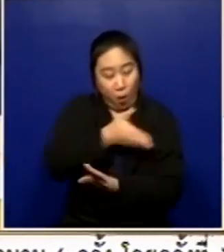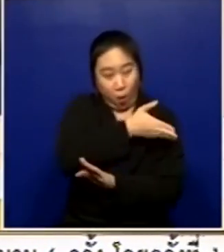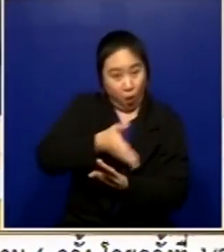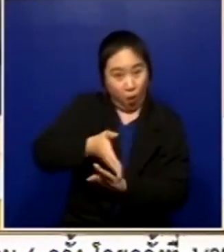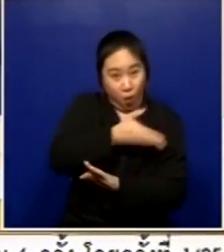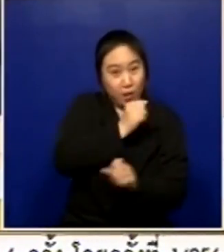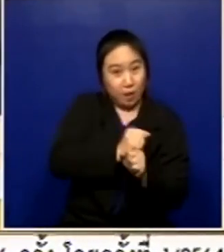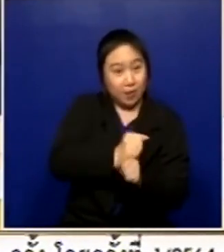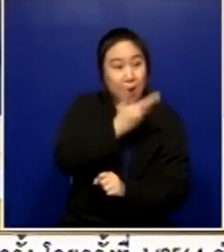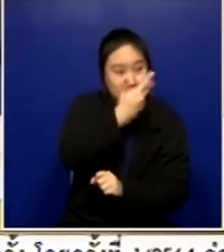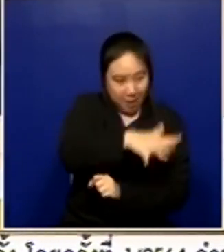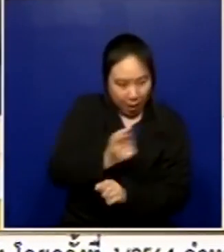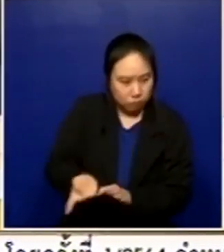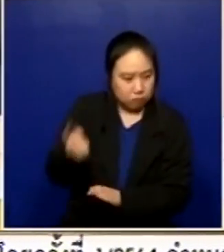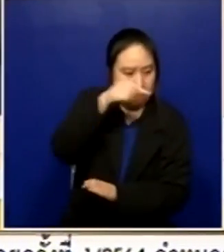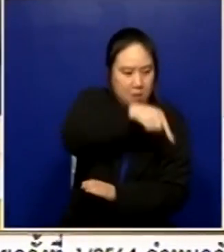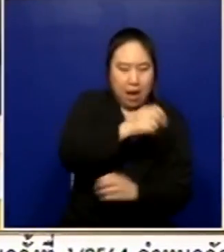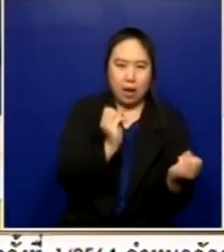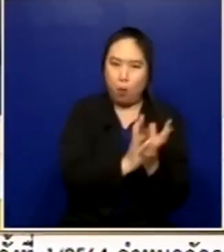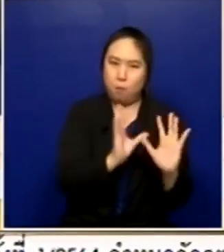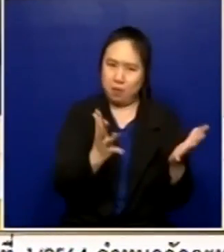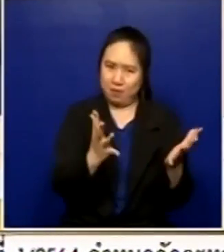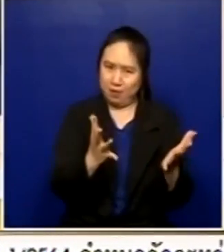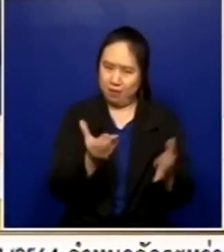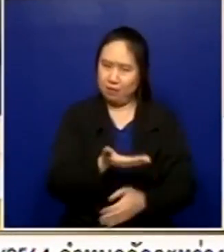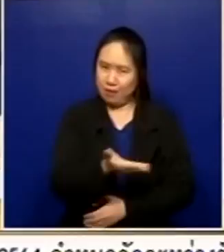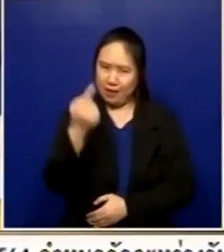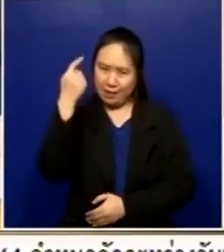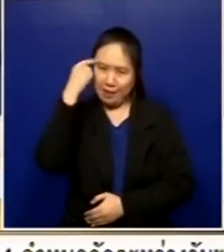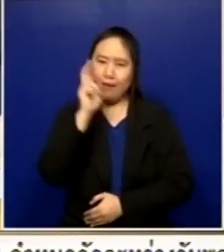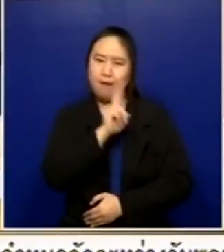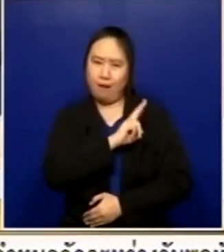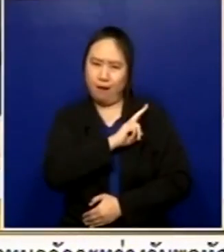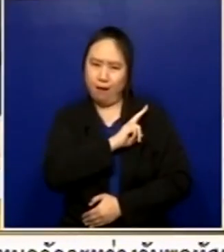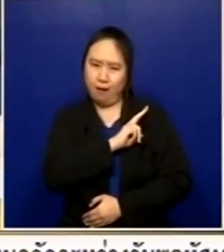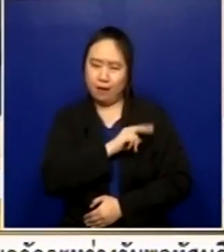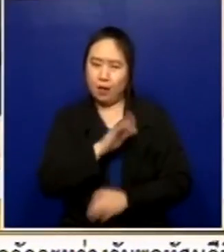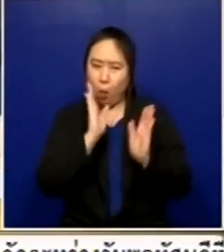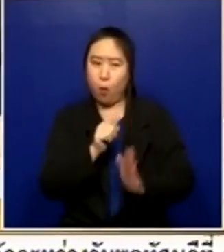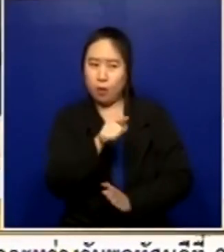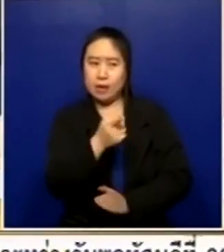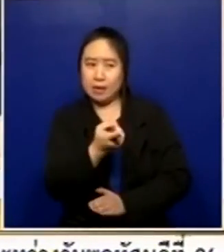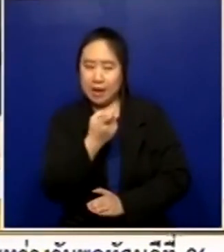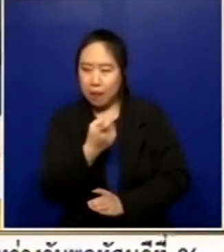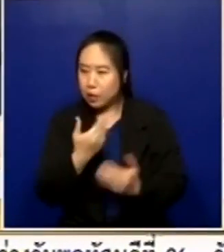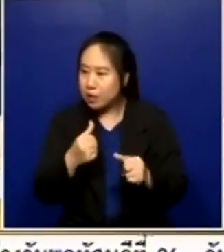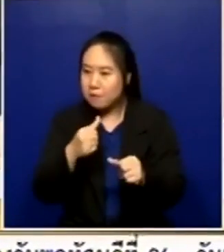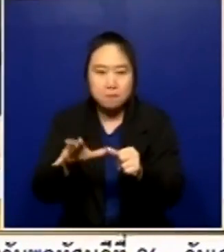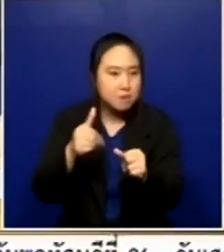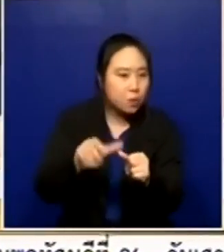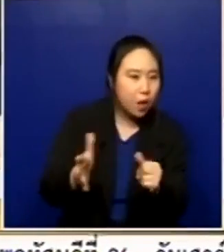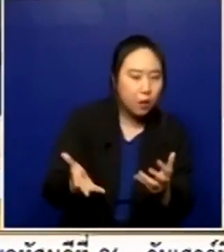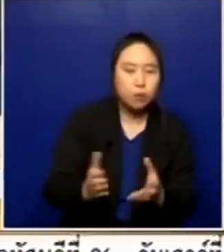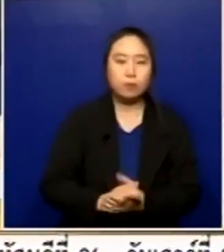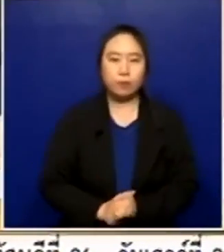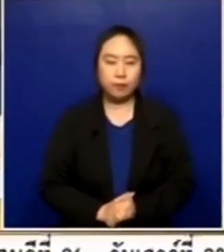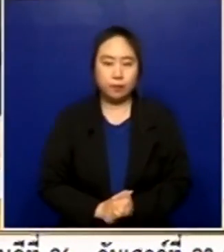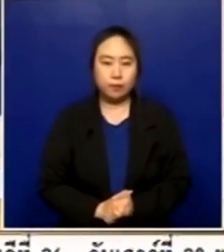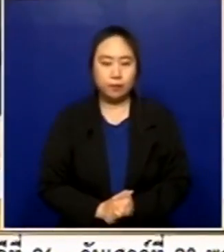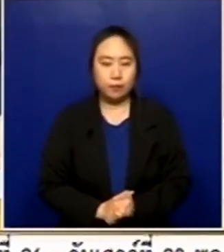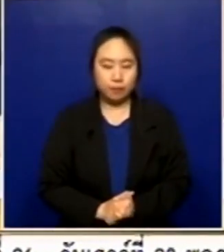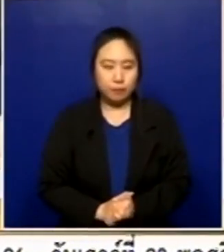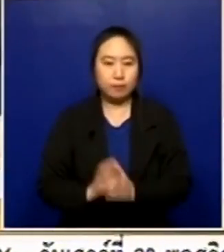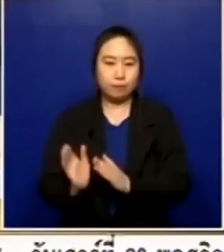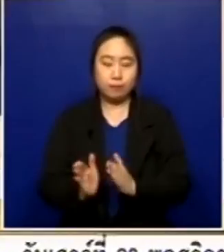มันไม่ได้มีผลกระทบกันท่านน่าจะกังวลไปเองนะครับรู้สึกว่าท่านที่ถามไม่ได้อยู่แล้วนะครับอ่าอีก